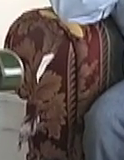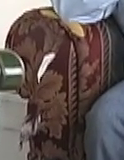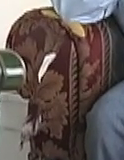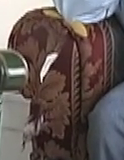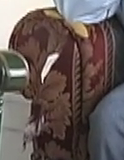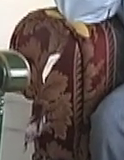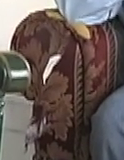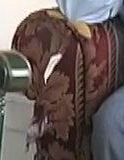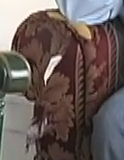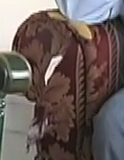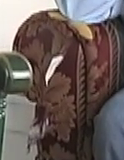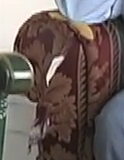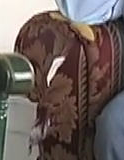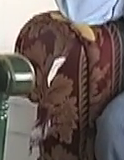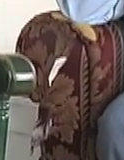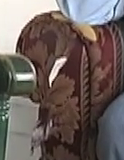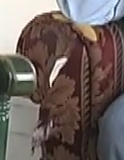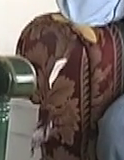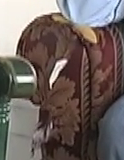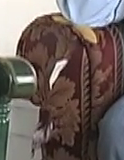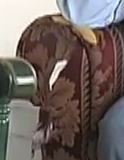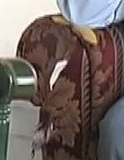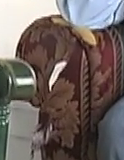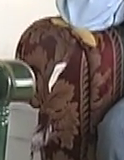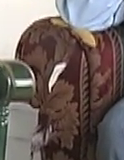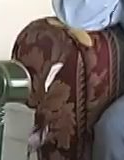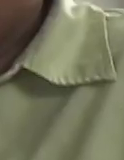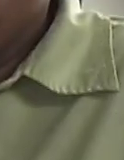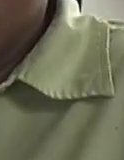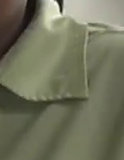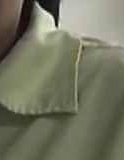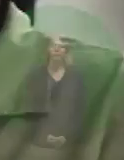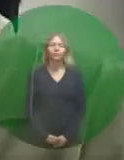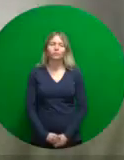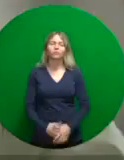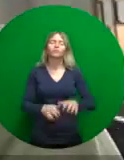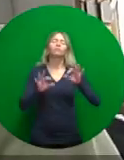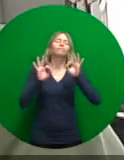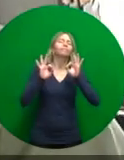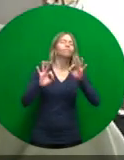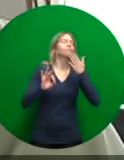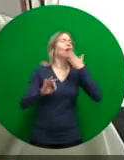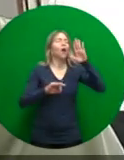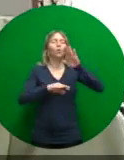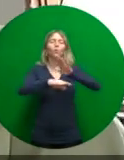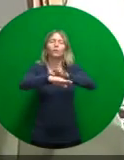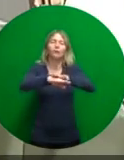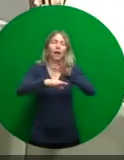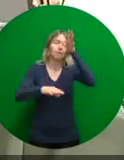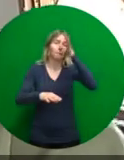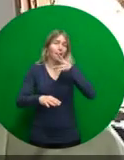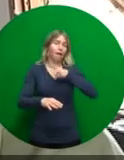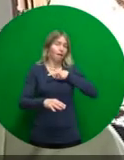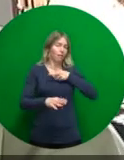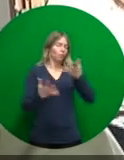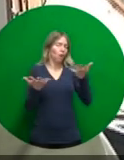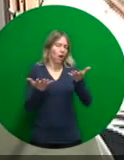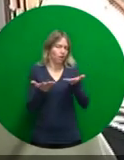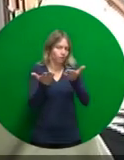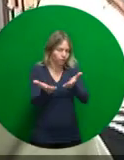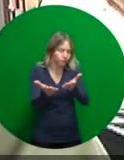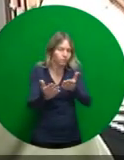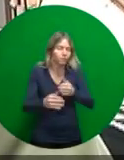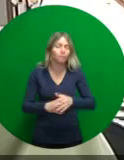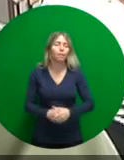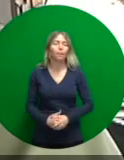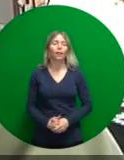tiyo akong naktututya pero kagaya kakta o akong nangito. The best advice that my parents,